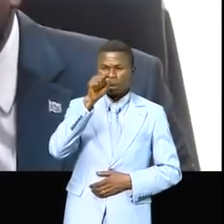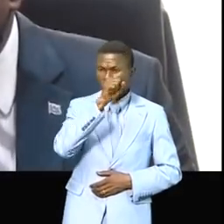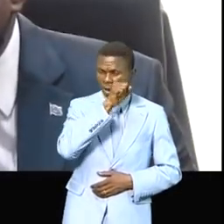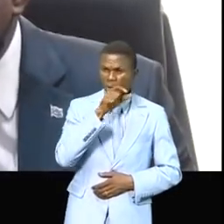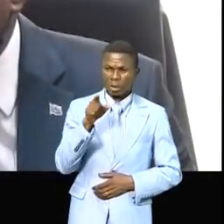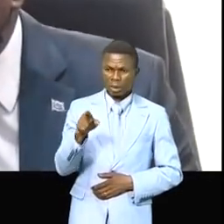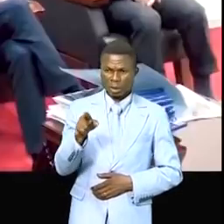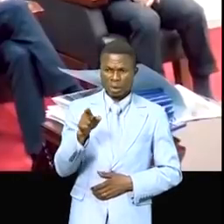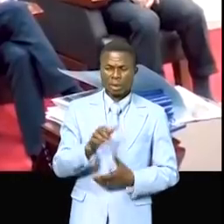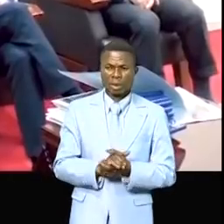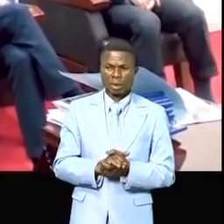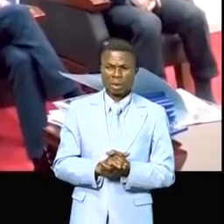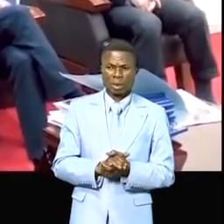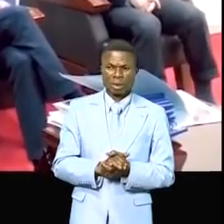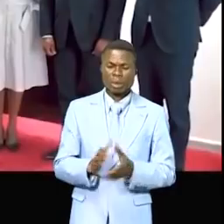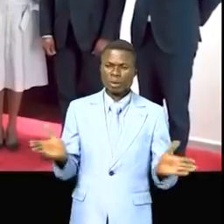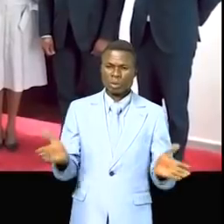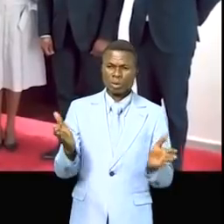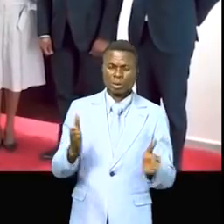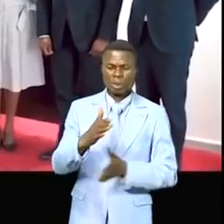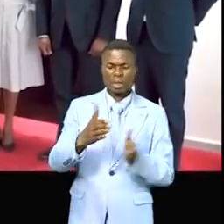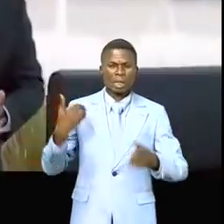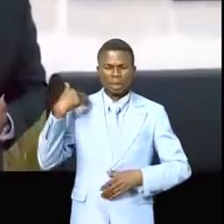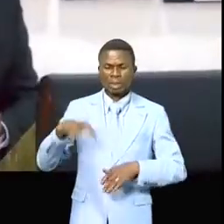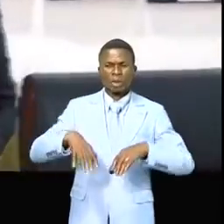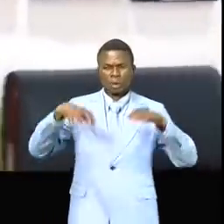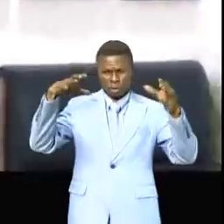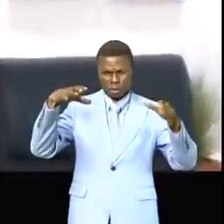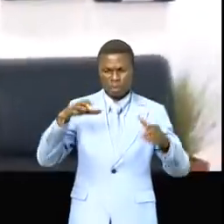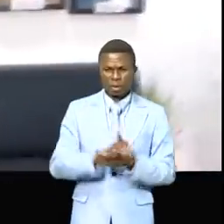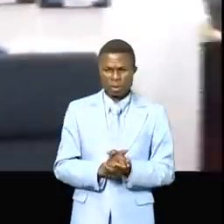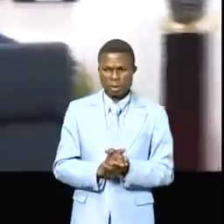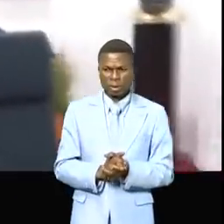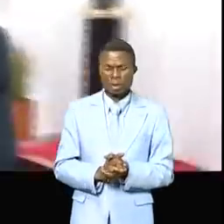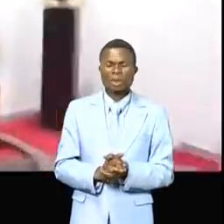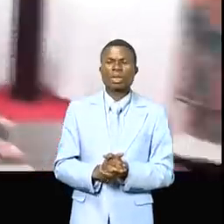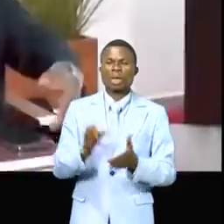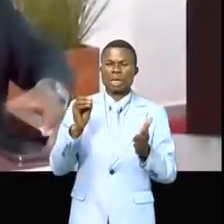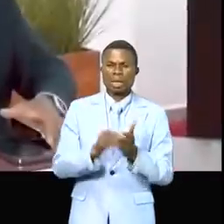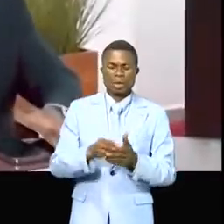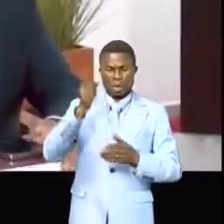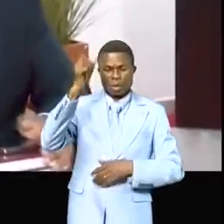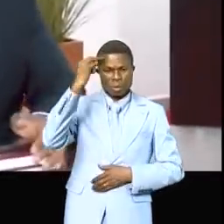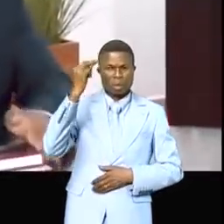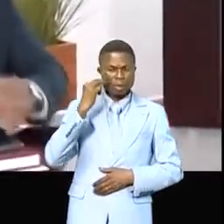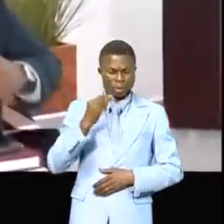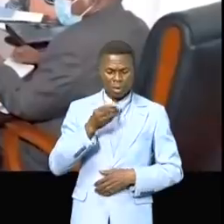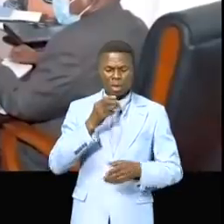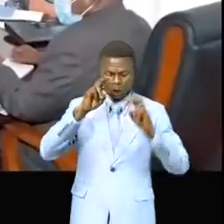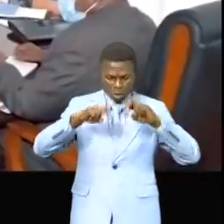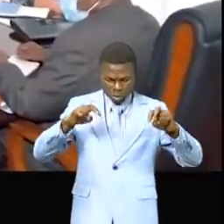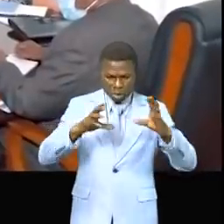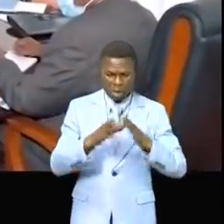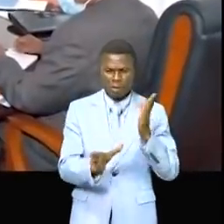Kingé, veille au grain pour renflouer les trésors publics congolais. Dans un autre décor, le Premier ministre a examiné avec les vice-premiers